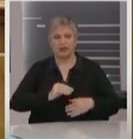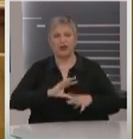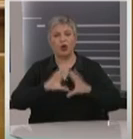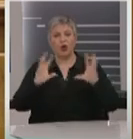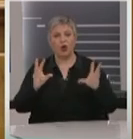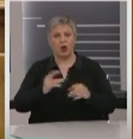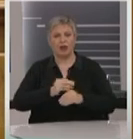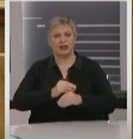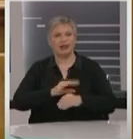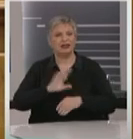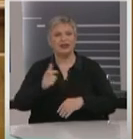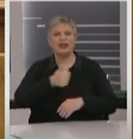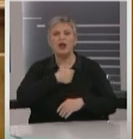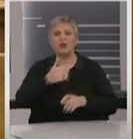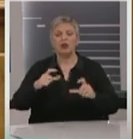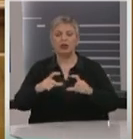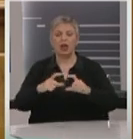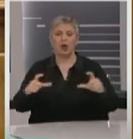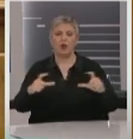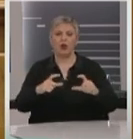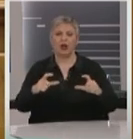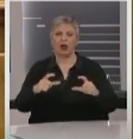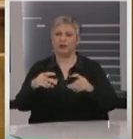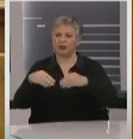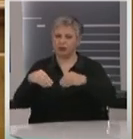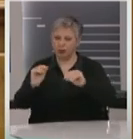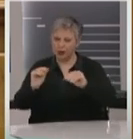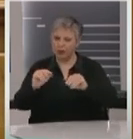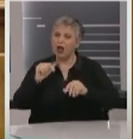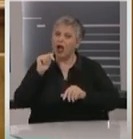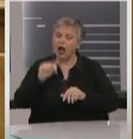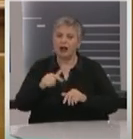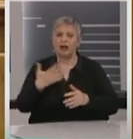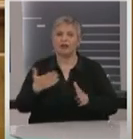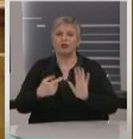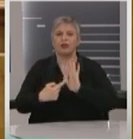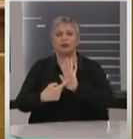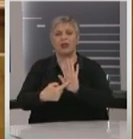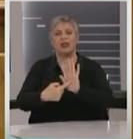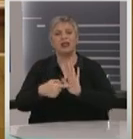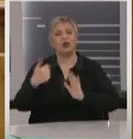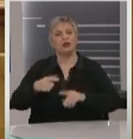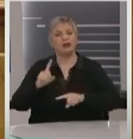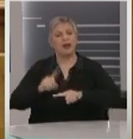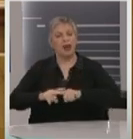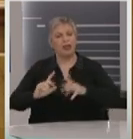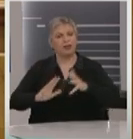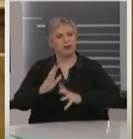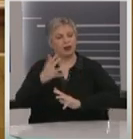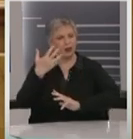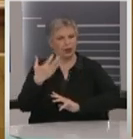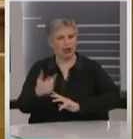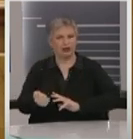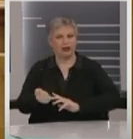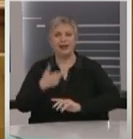των ομολόγων που δείχνουν ότι η χώρα έχει κάνει βήματα, εξαιρετικά βήματα προόδου και είναι